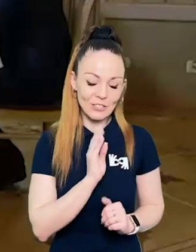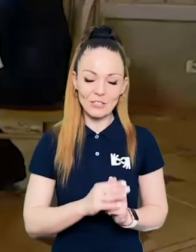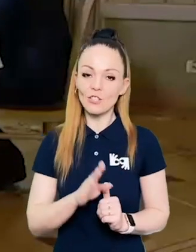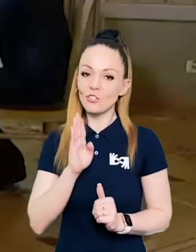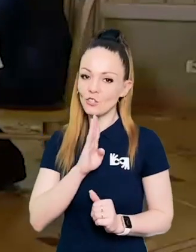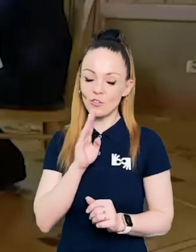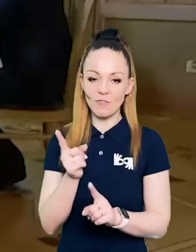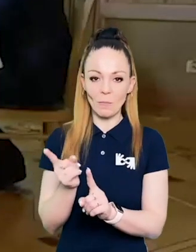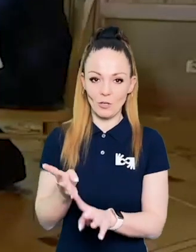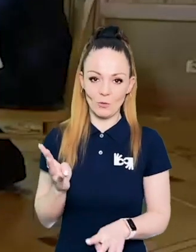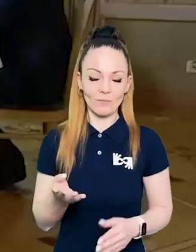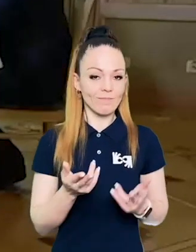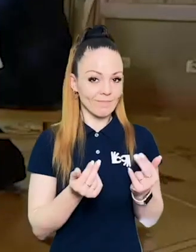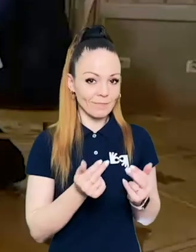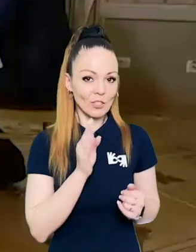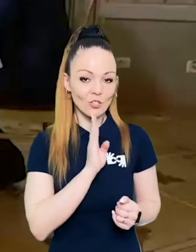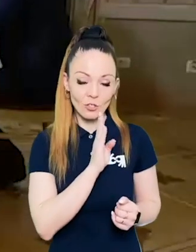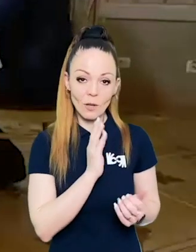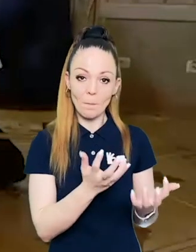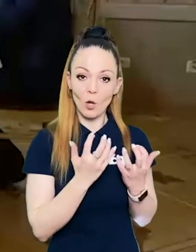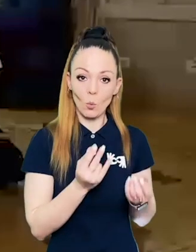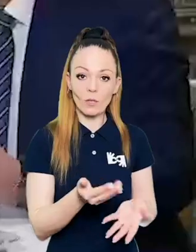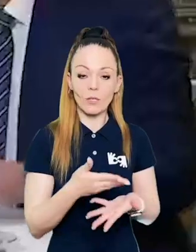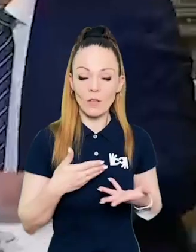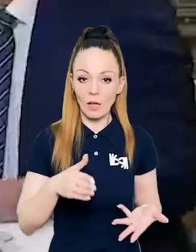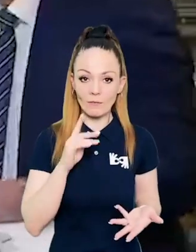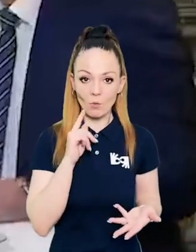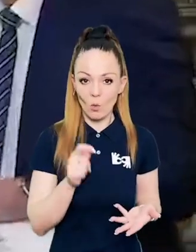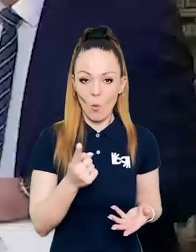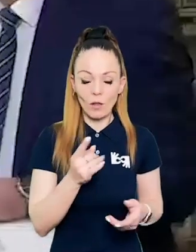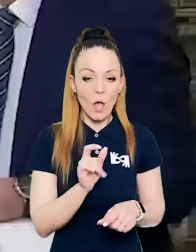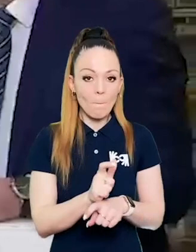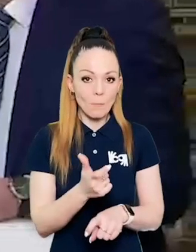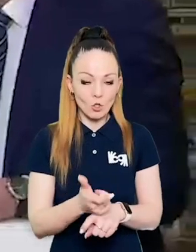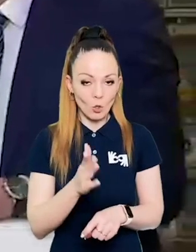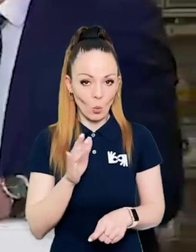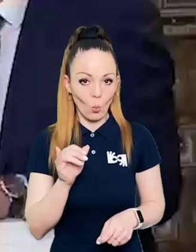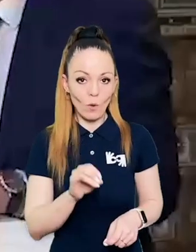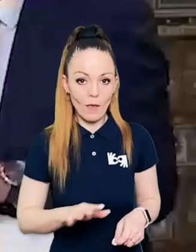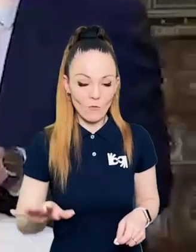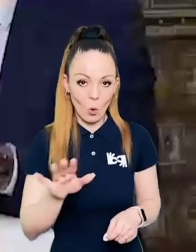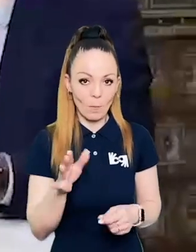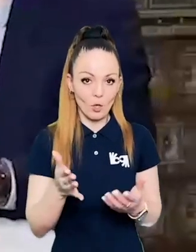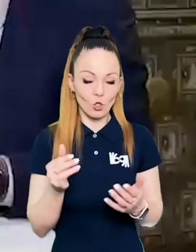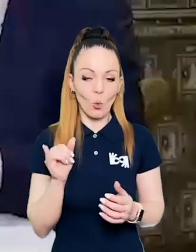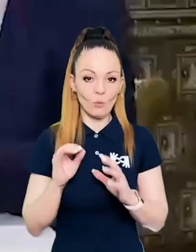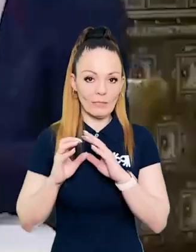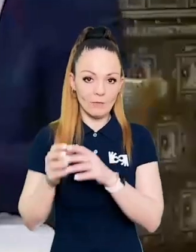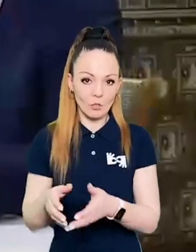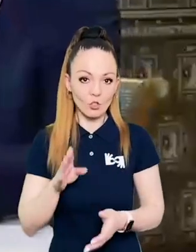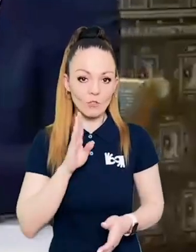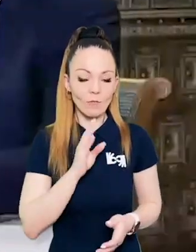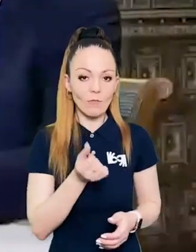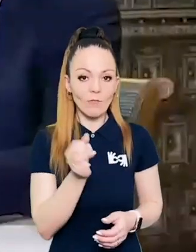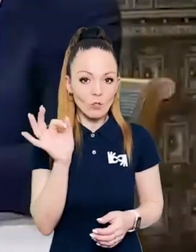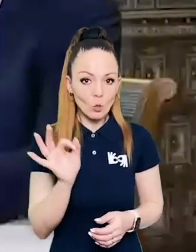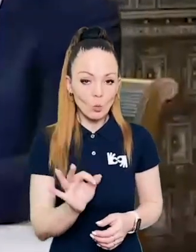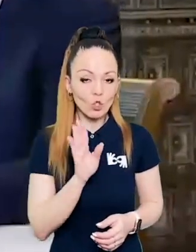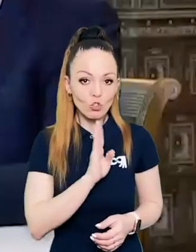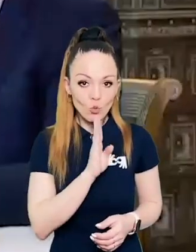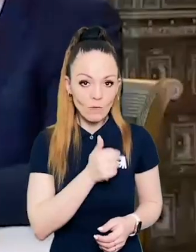жінок. І жінок в першу чергу. Так, і жінки ж бережуть і нас. В Україні один з найбільших у Європі, якщо не в світі, відсоток